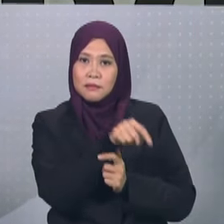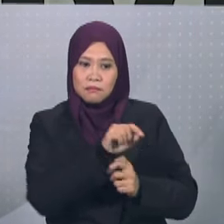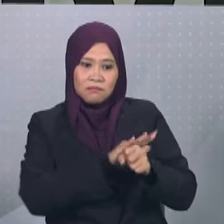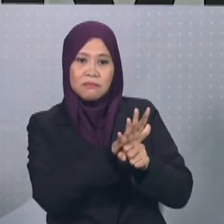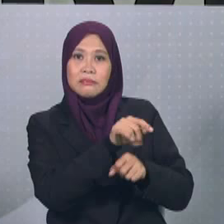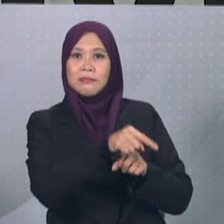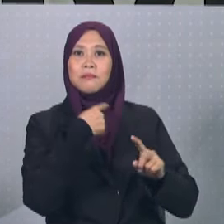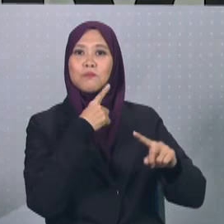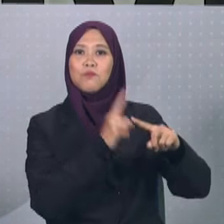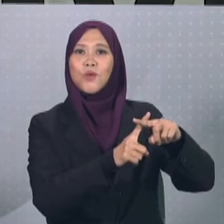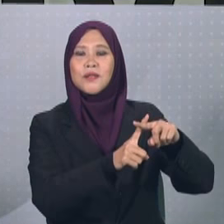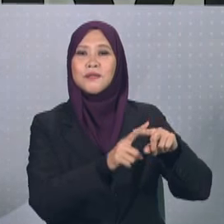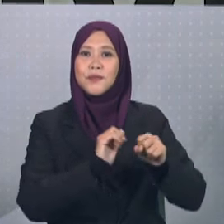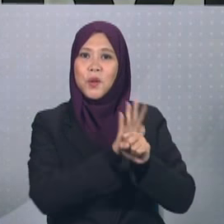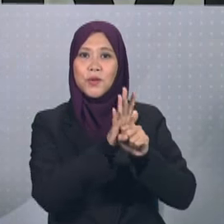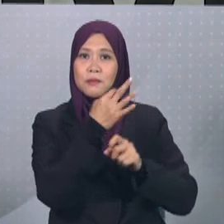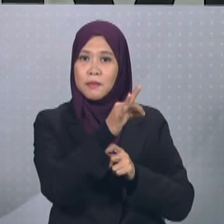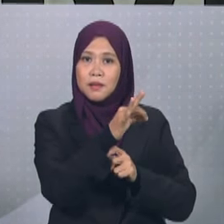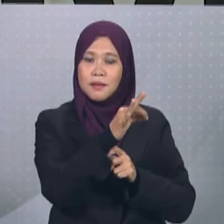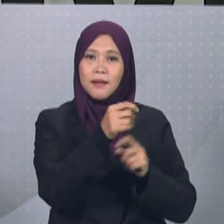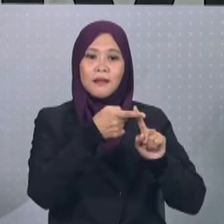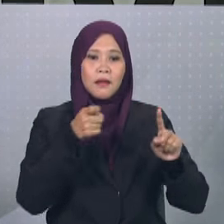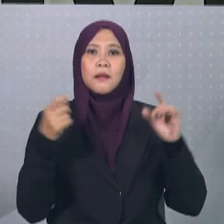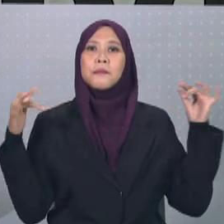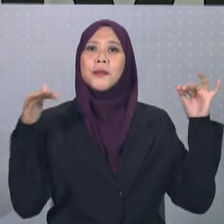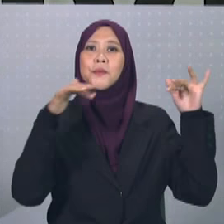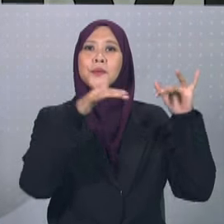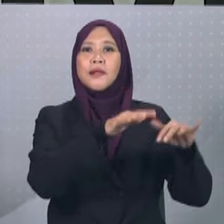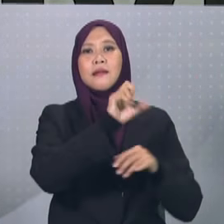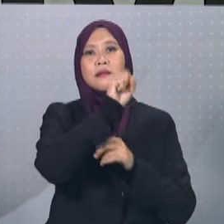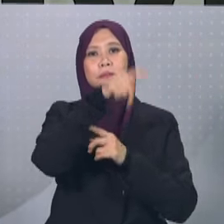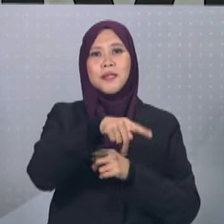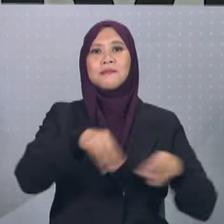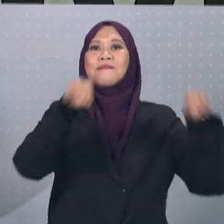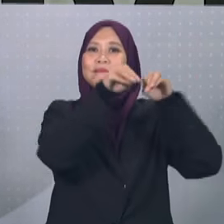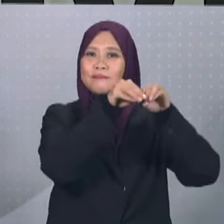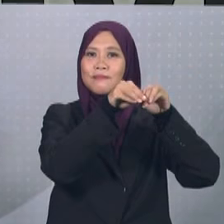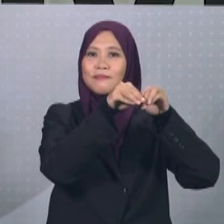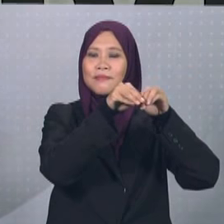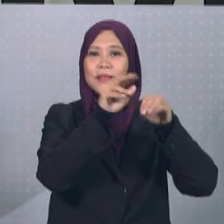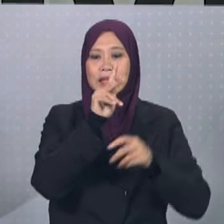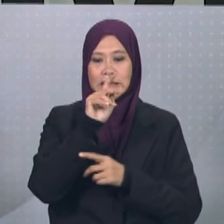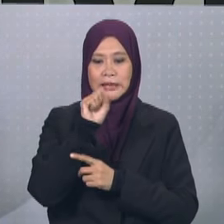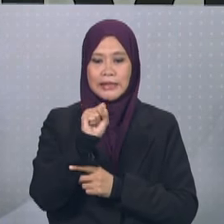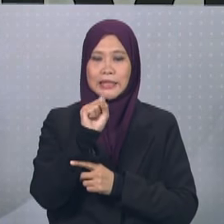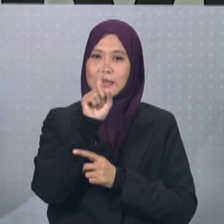yang positif COVID-19 daripada Perhimpunan Distri Petaling, iaitu kes